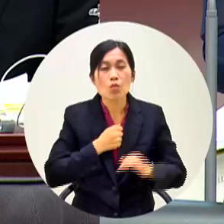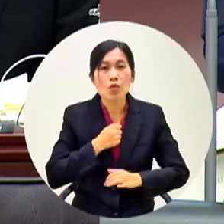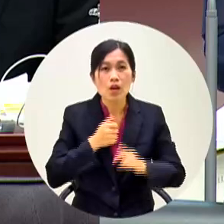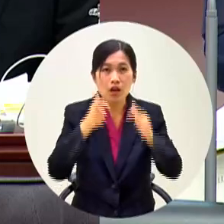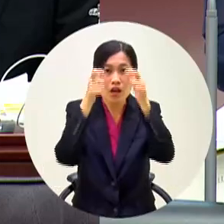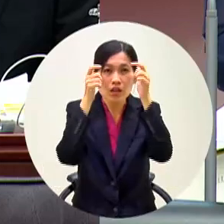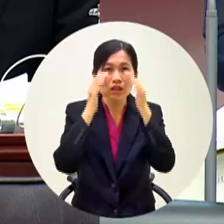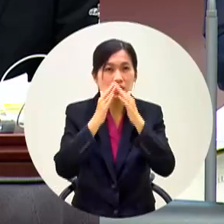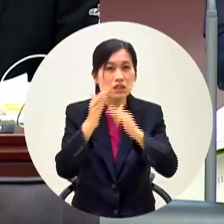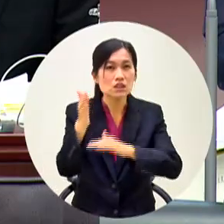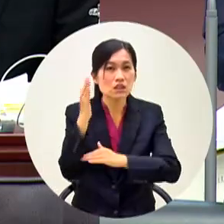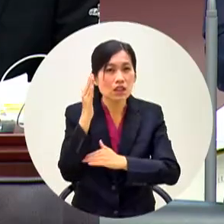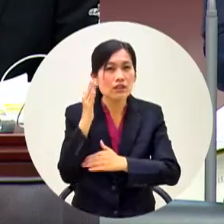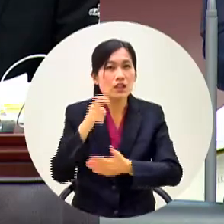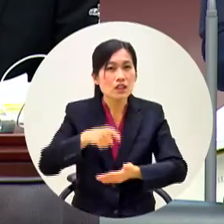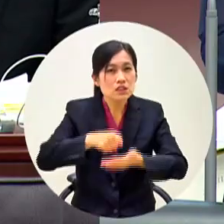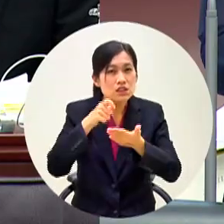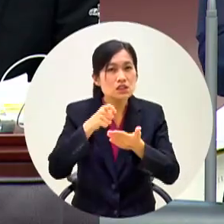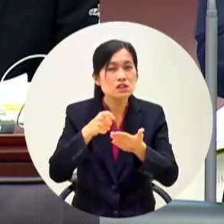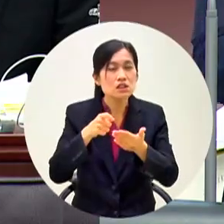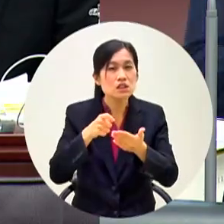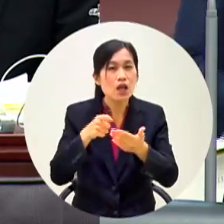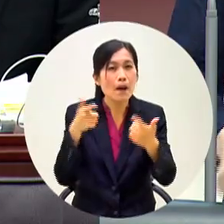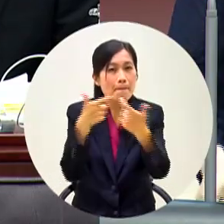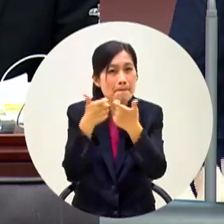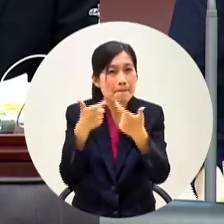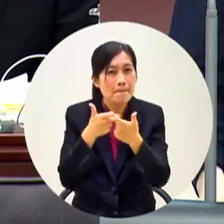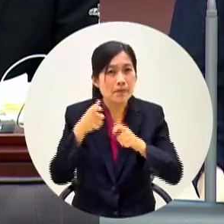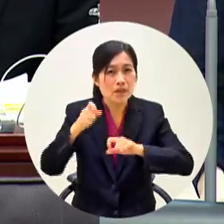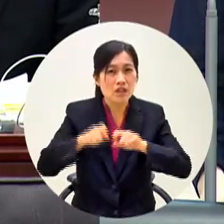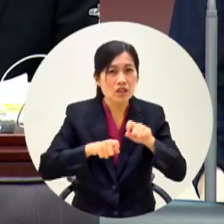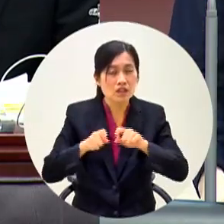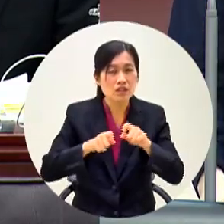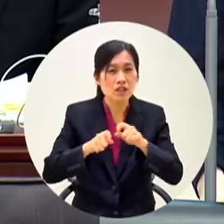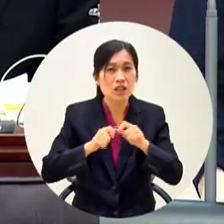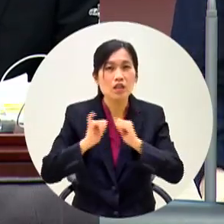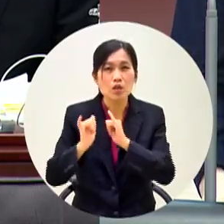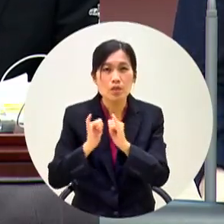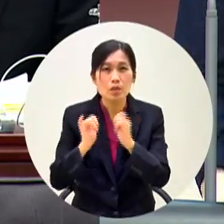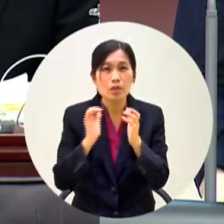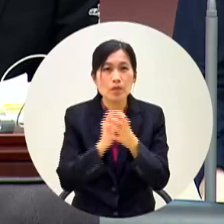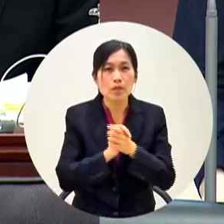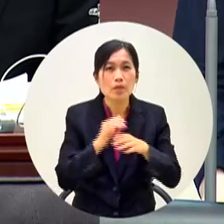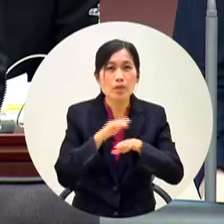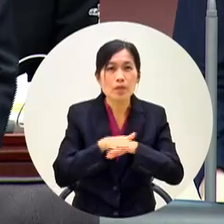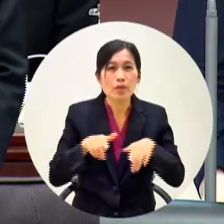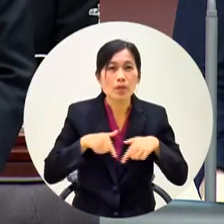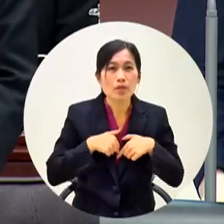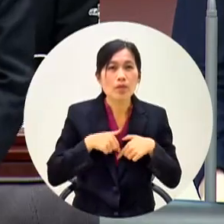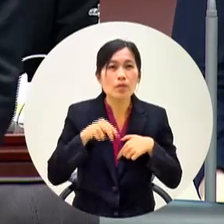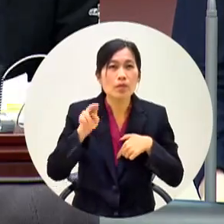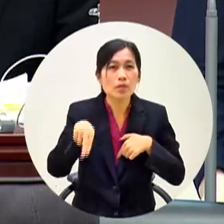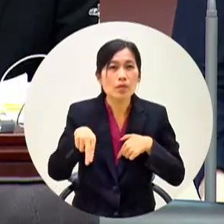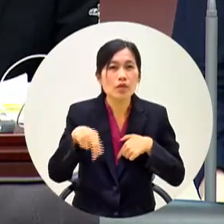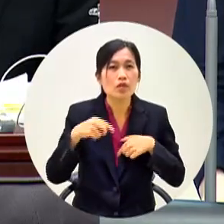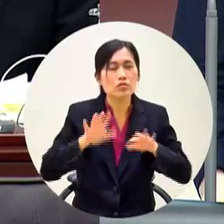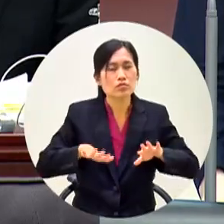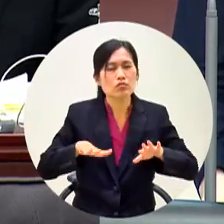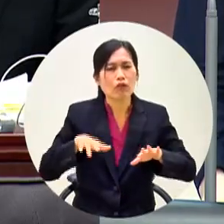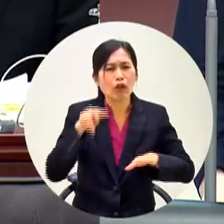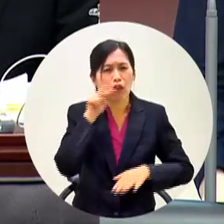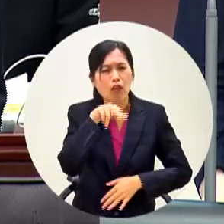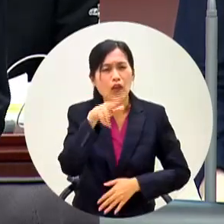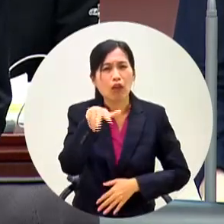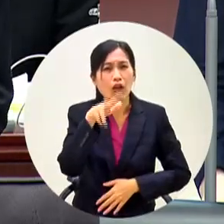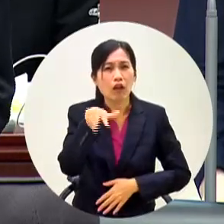府也会提出这样子的事情，让市民朋友能够安心，因为到现在也都还没看到。